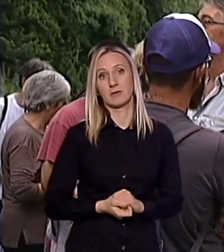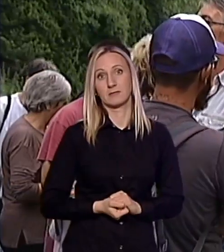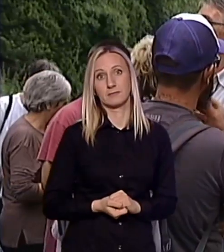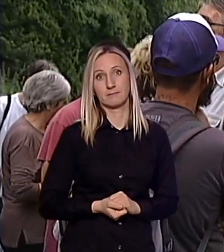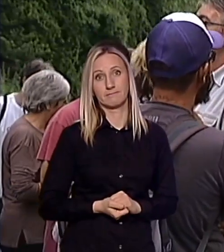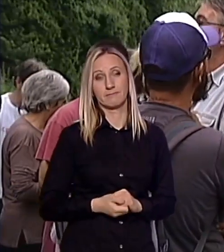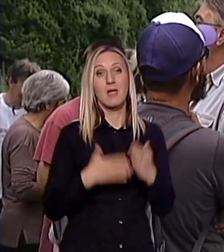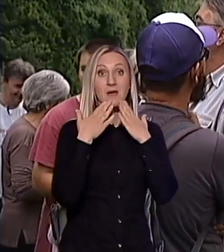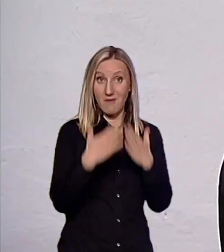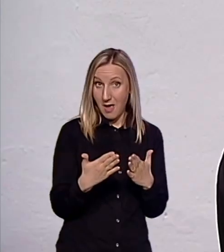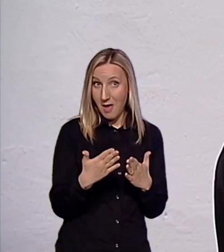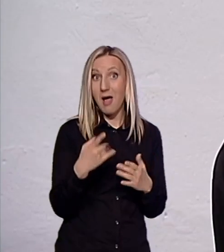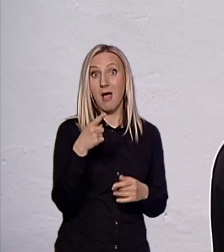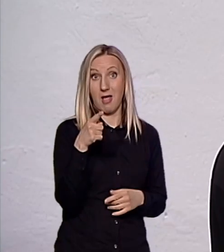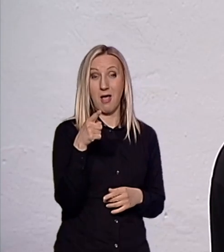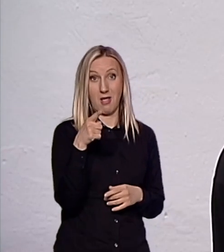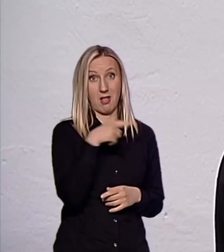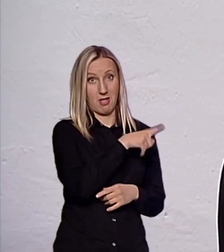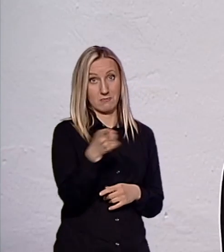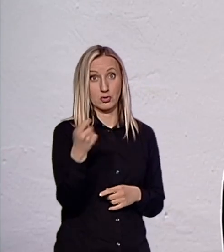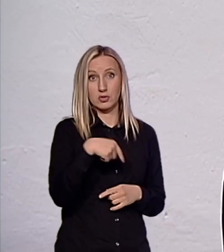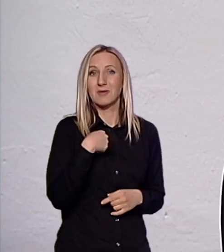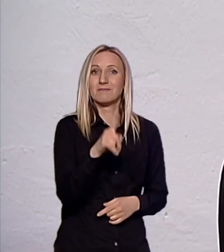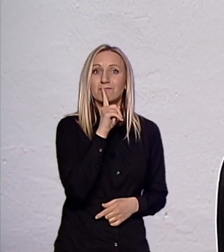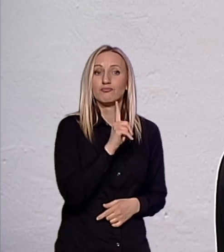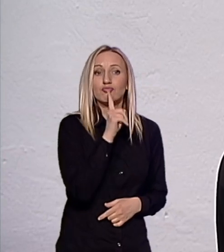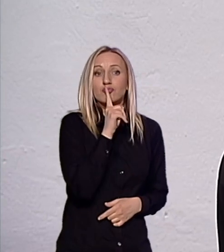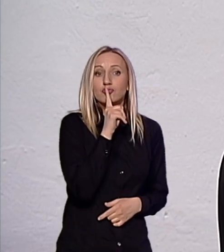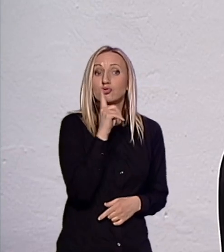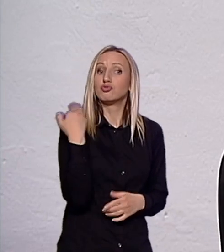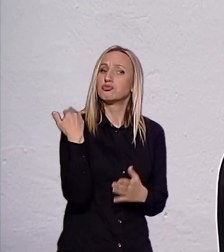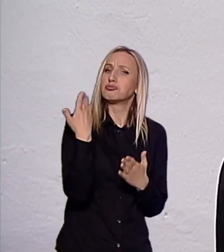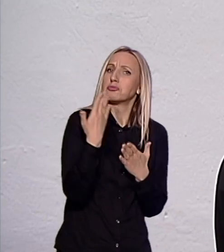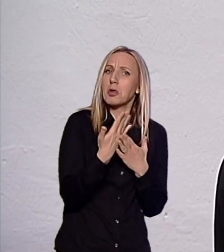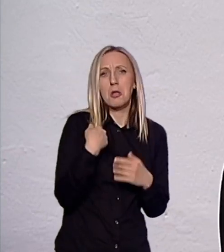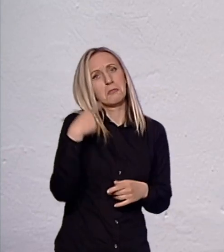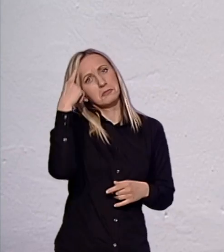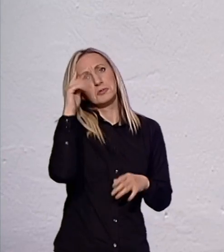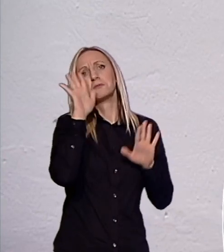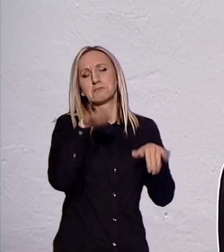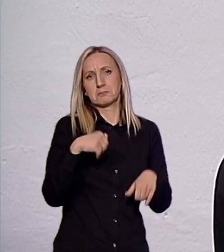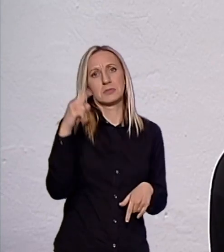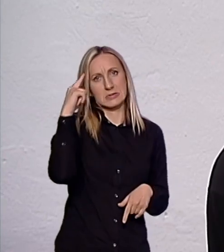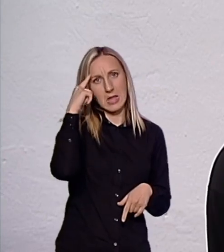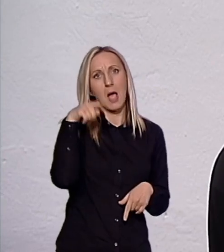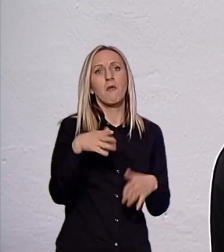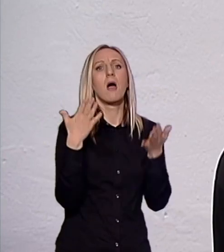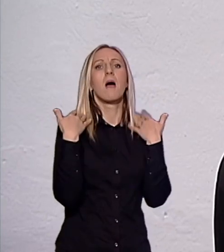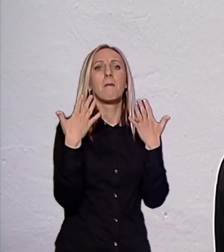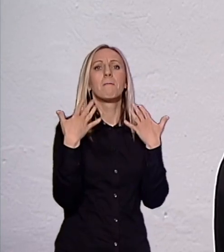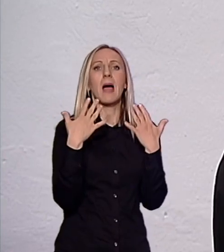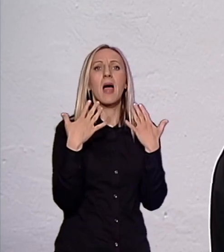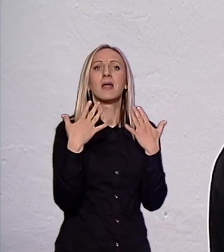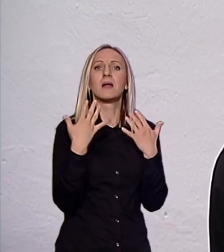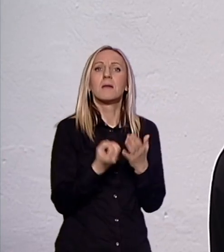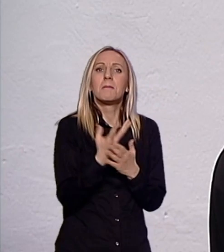Hvala vam prvo što ste došli. Ja sam ćutala zato što smatram da, eto, znam da je sad ovde park prirode u